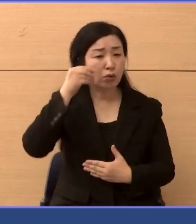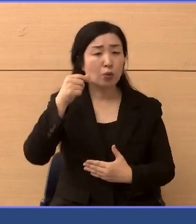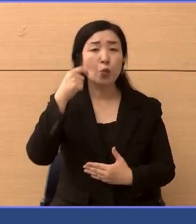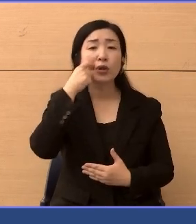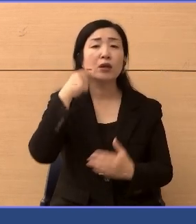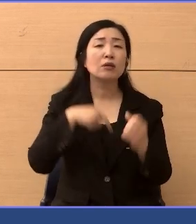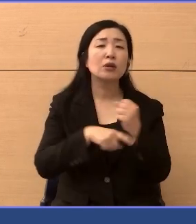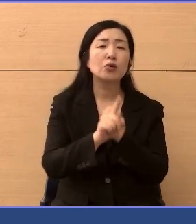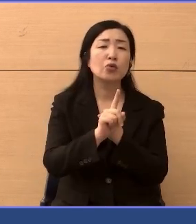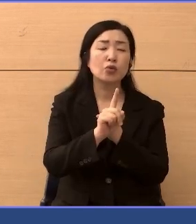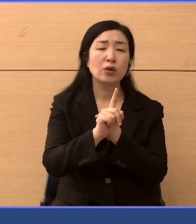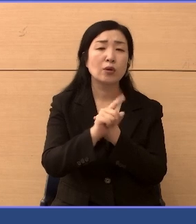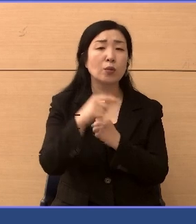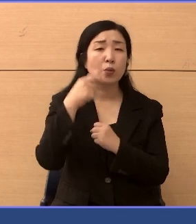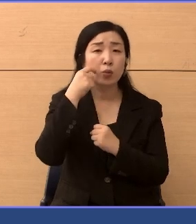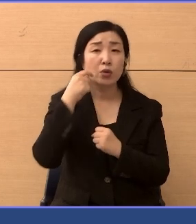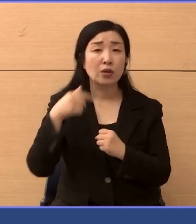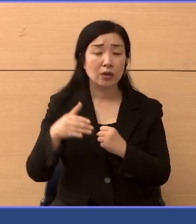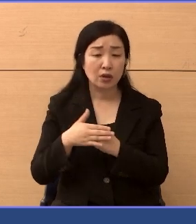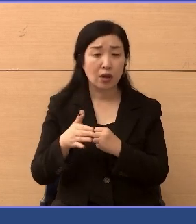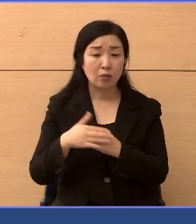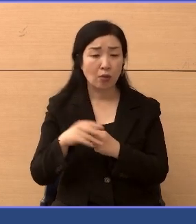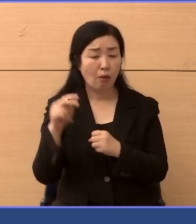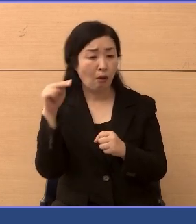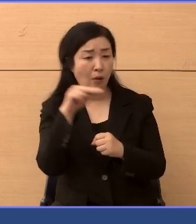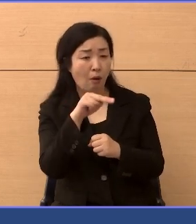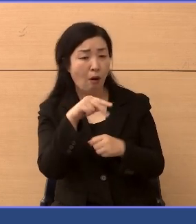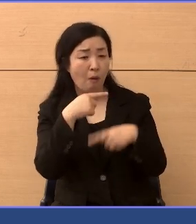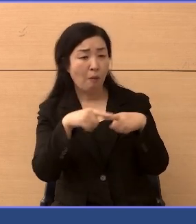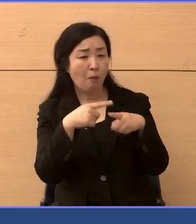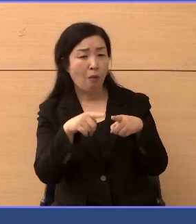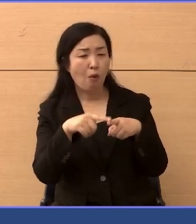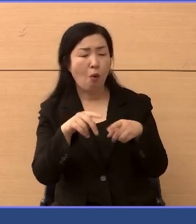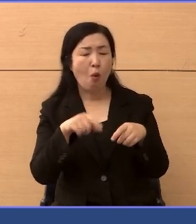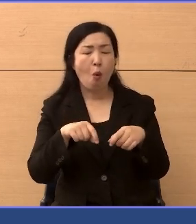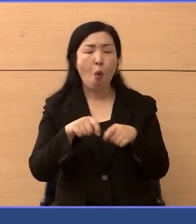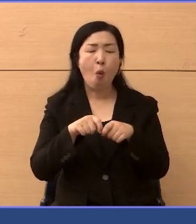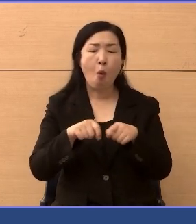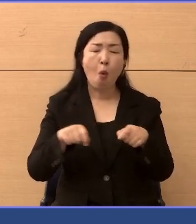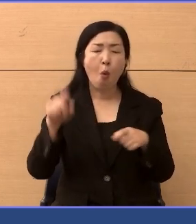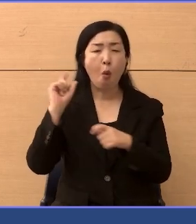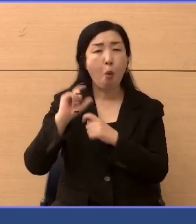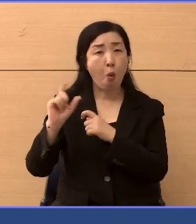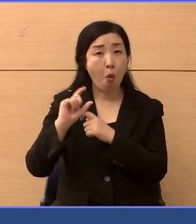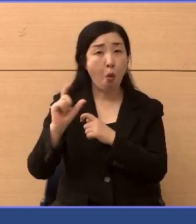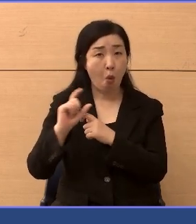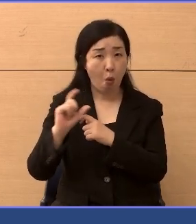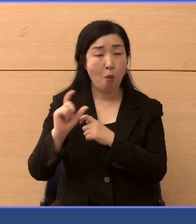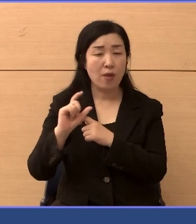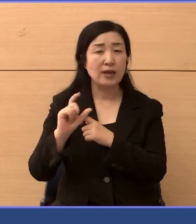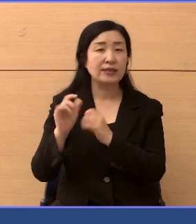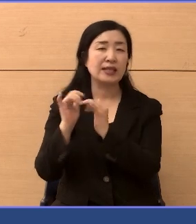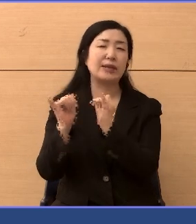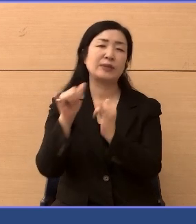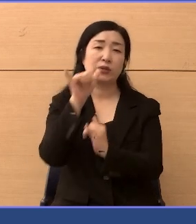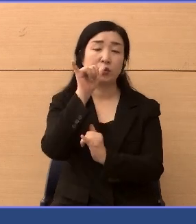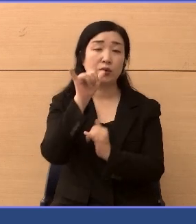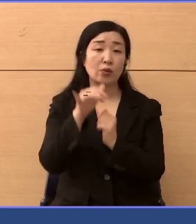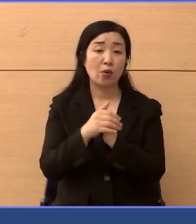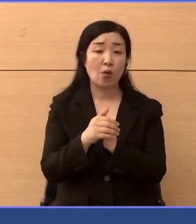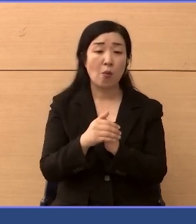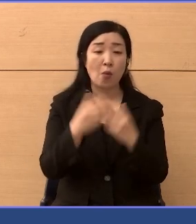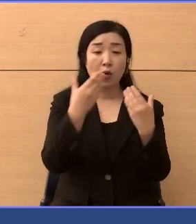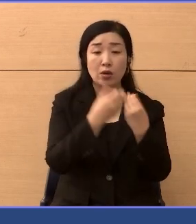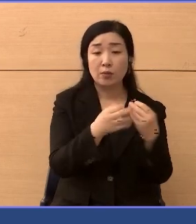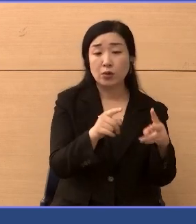from primary into 못하는지를 secondary 알아내기 school 위해서 굉장히 오랜 시간 can be 고심하시는 경우가 difficult, and it's 많습니다. not 특히 unusual 예를 들어서 for children 초등학교에서